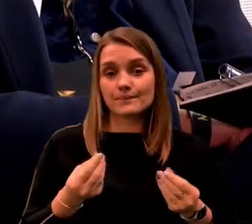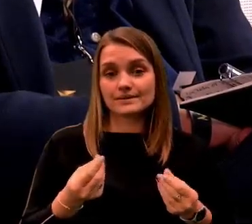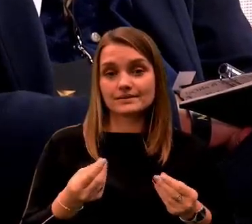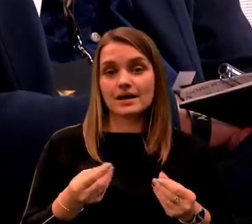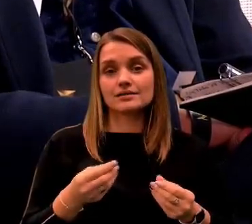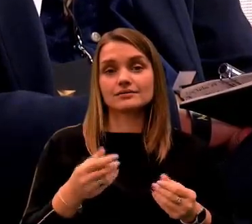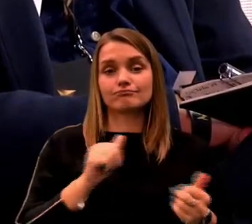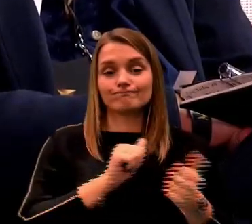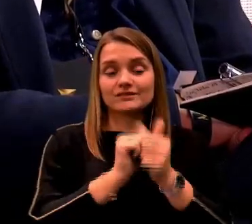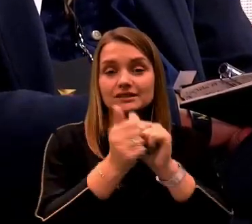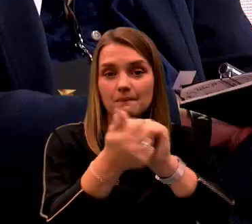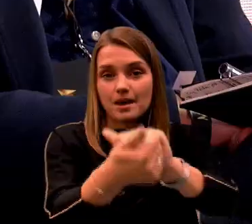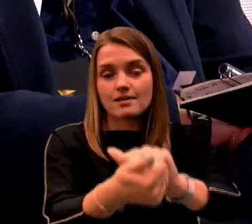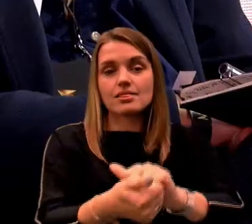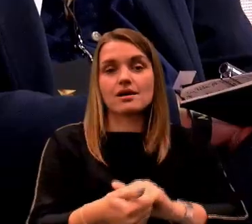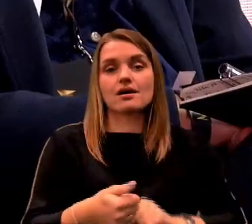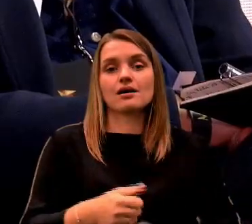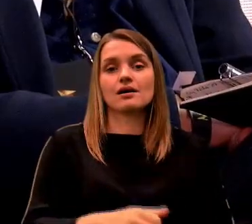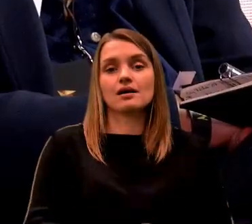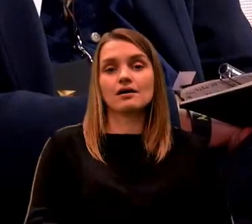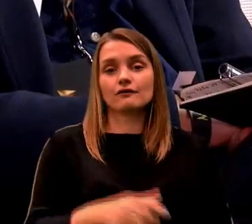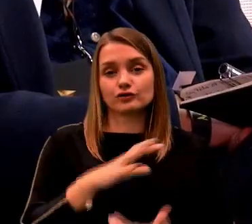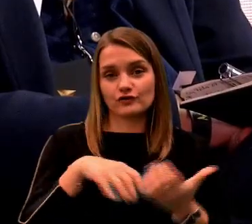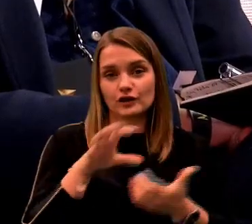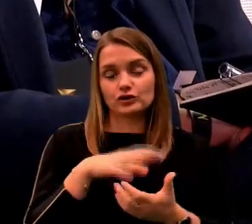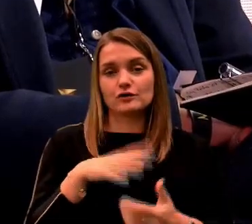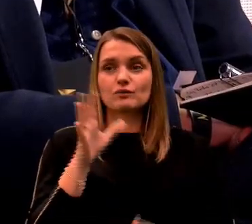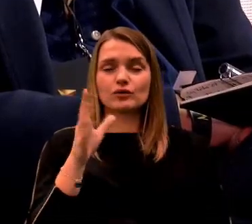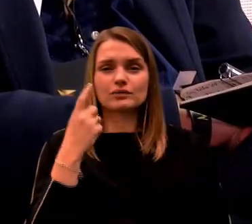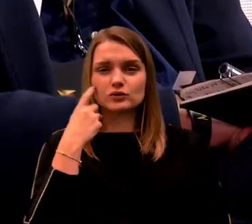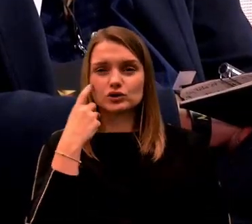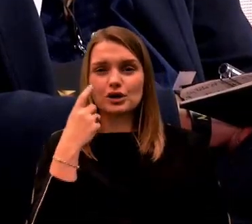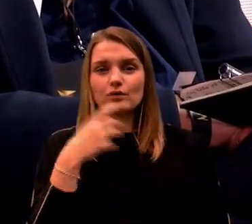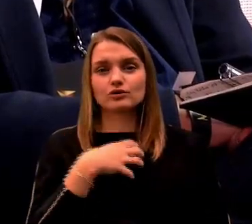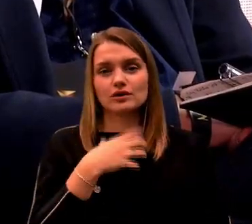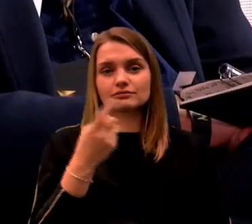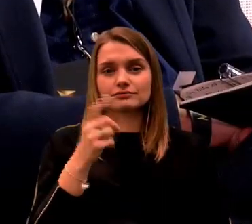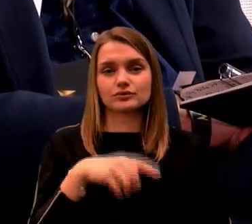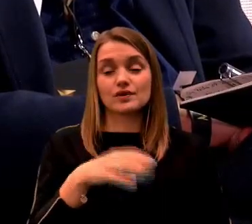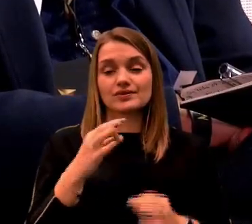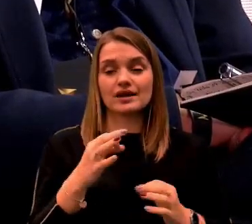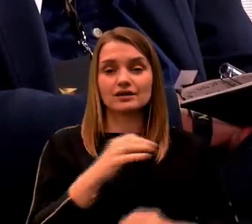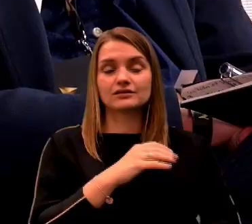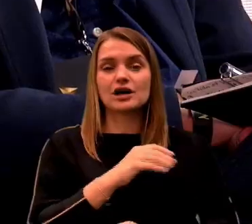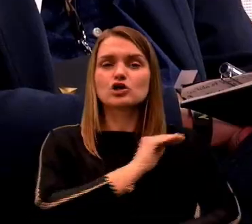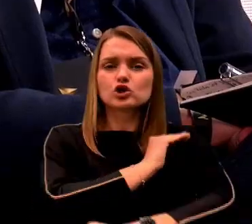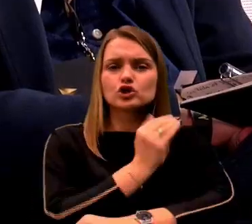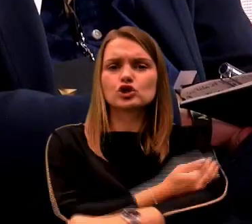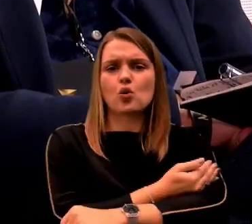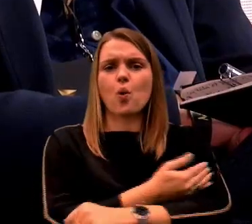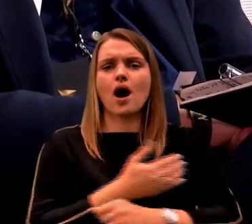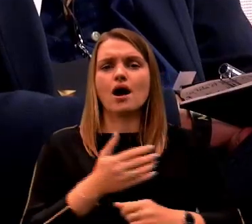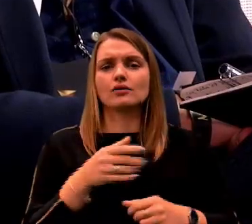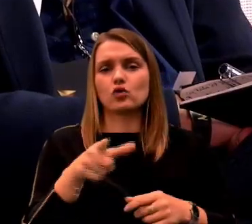na korytarzu radia po każdej audycji, to przychodzi dyrektor marketingu i mówi, teraz siła nabywcza to są młodzi ludzie, którzy dbają